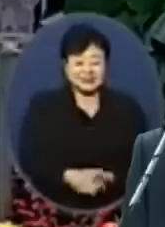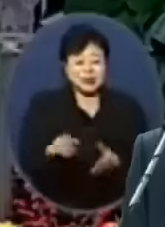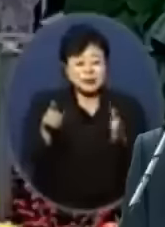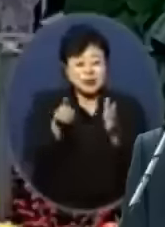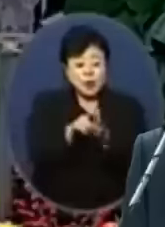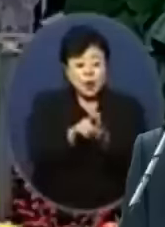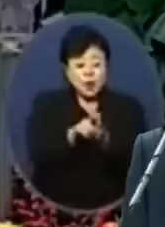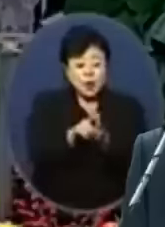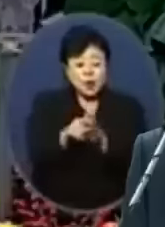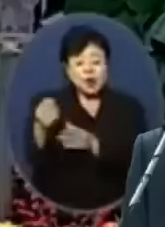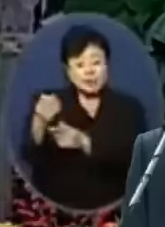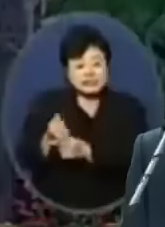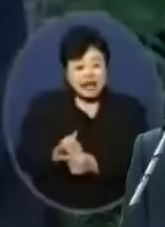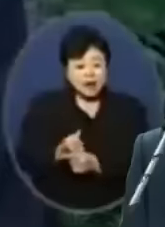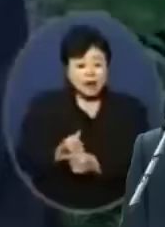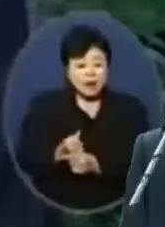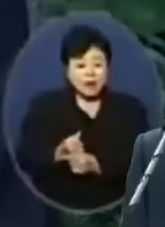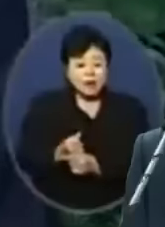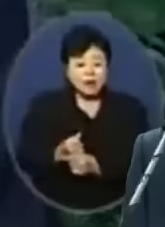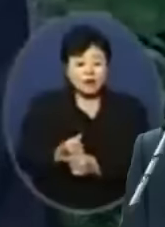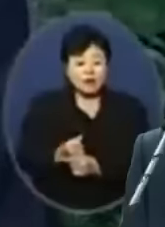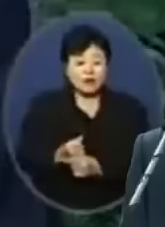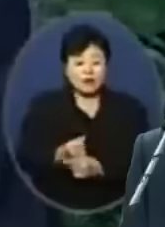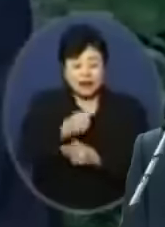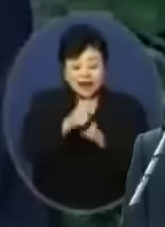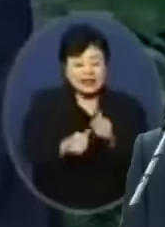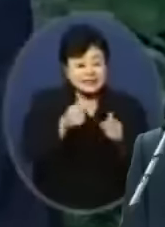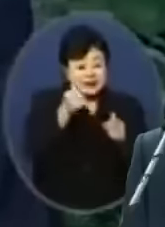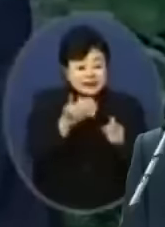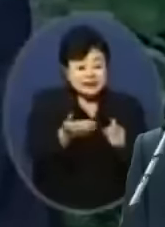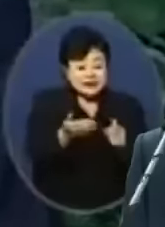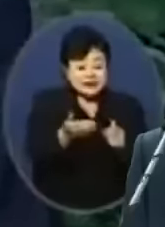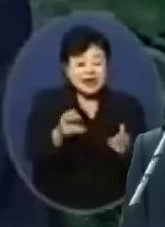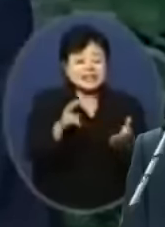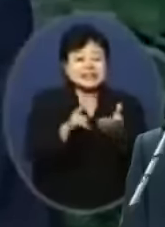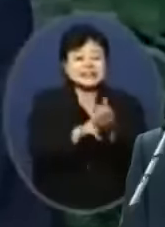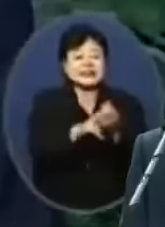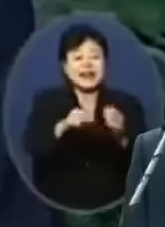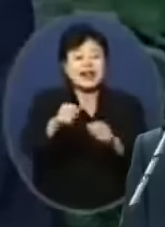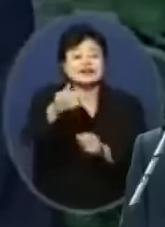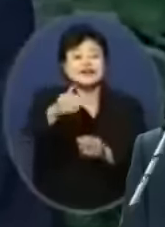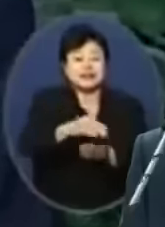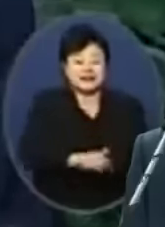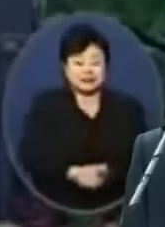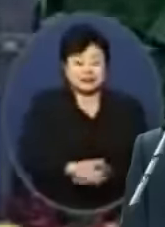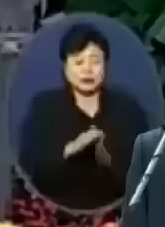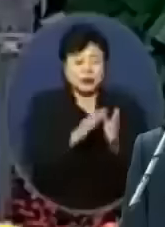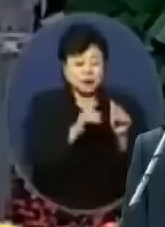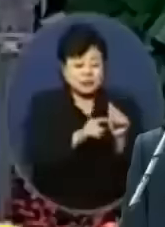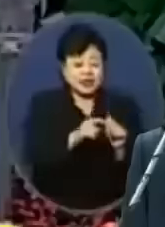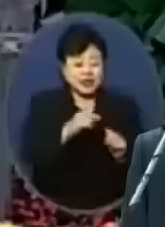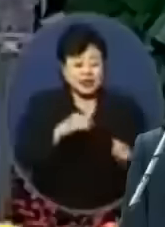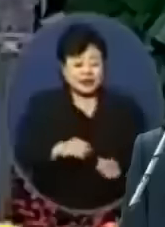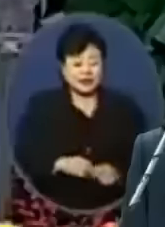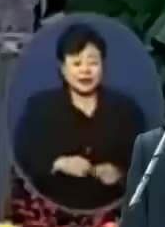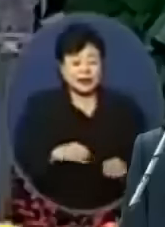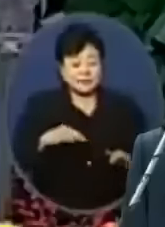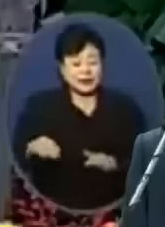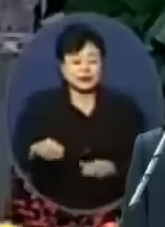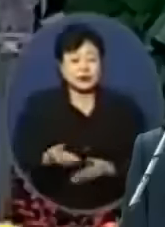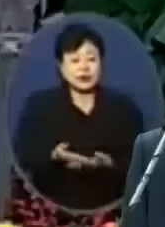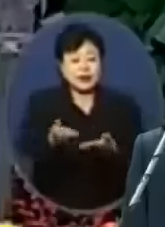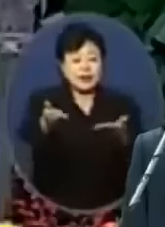믿고 의지하고 있으면 하나님께서 기적을 행해 주신다는 것입니다. 모세가 바다 위로 손을